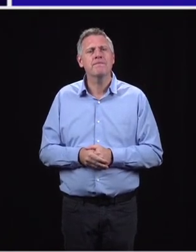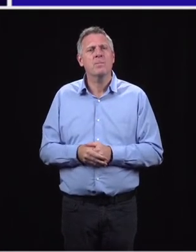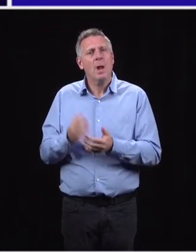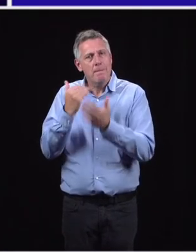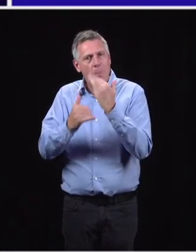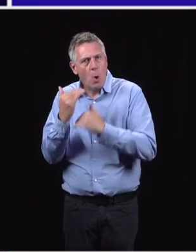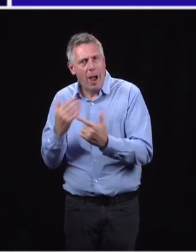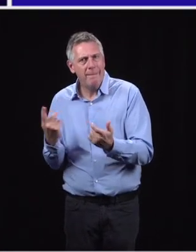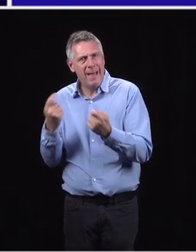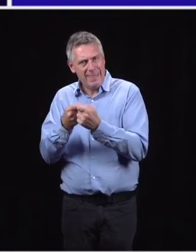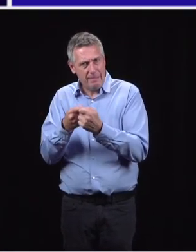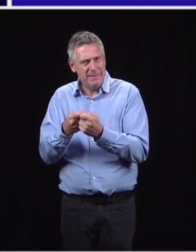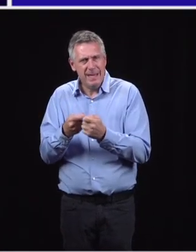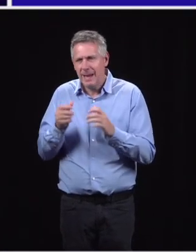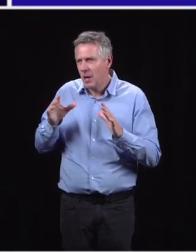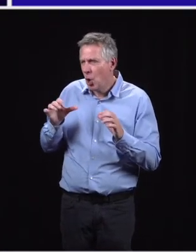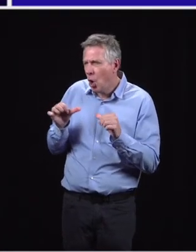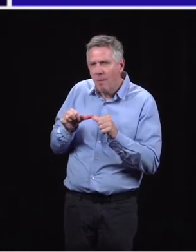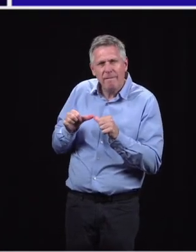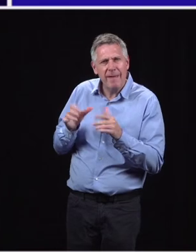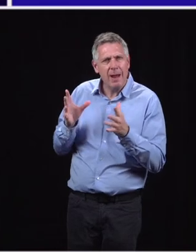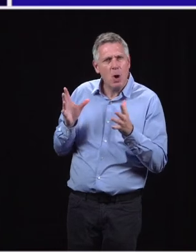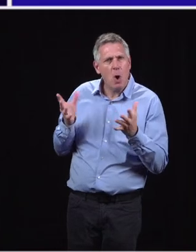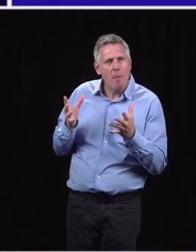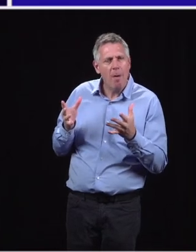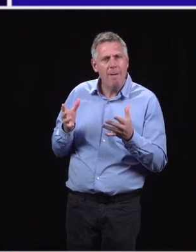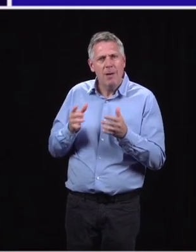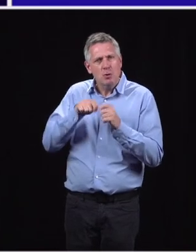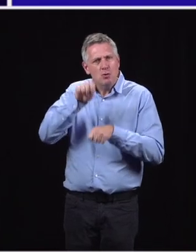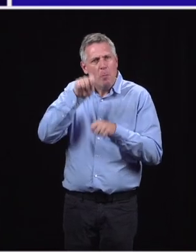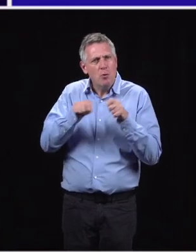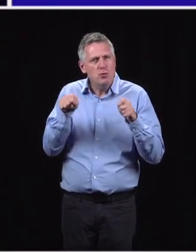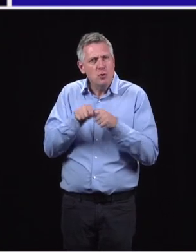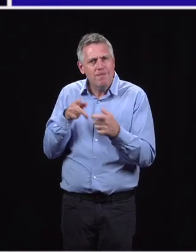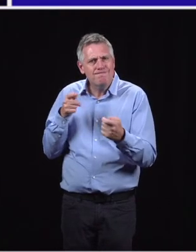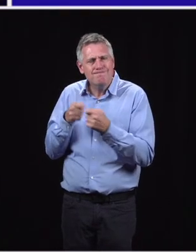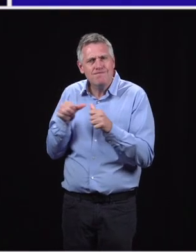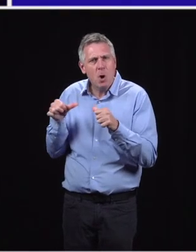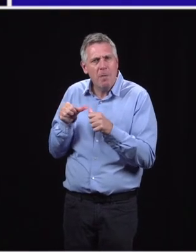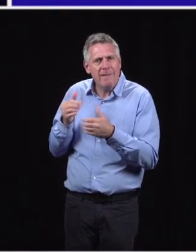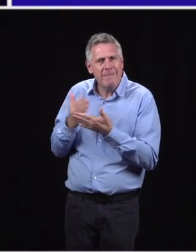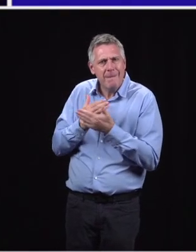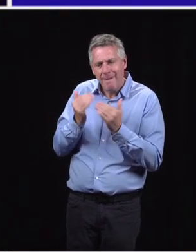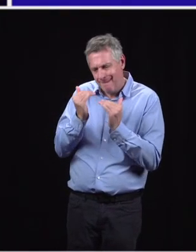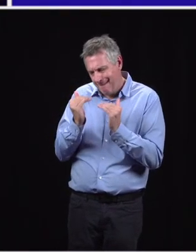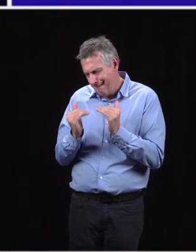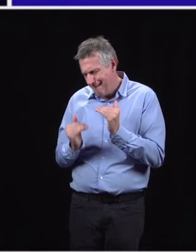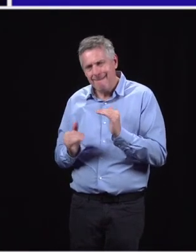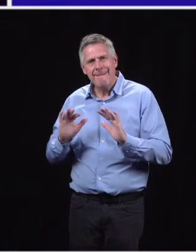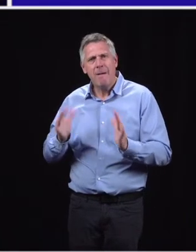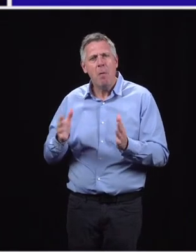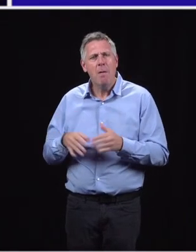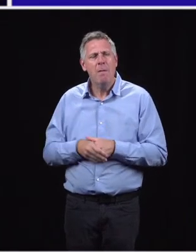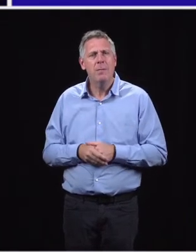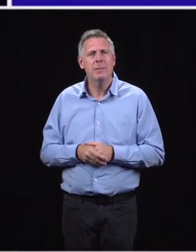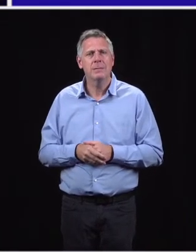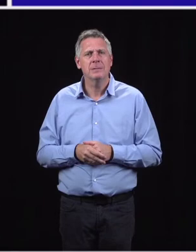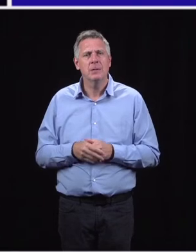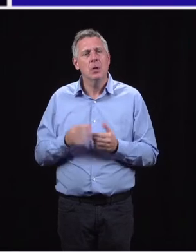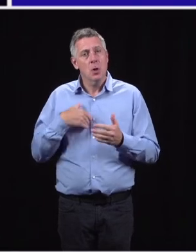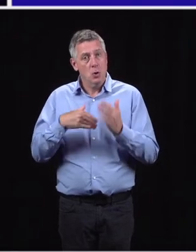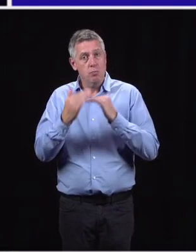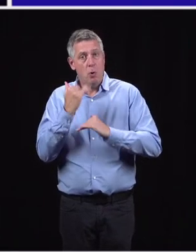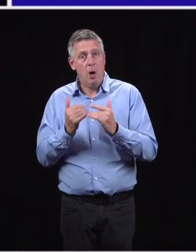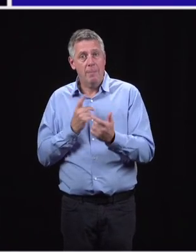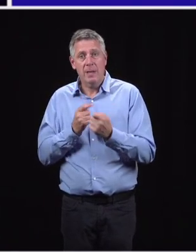adapté et si oui comment comment est-ce que vous avez fait ce fameux sur mesure alors en effet on a fait en sorte que ce programme pour le coup soit adapté